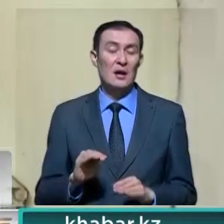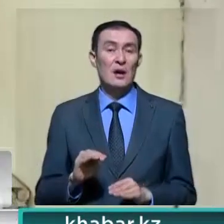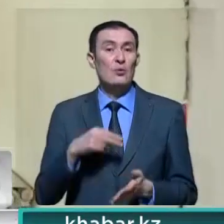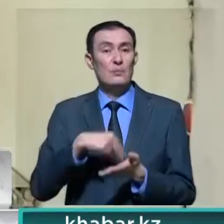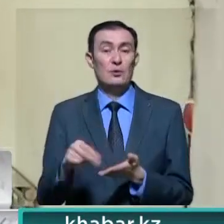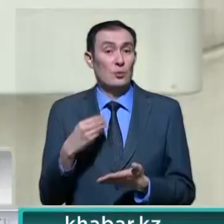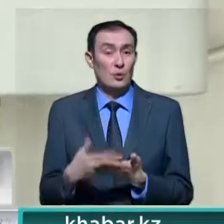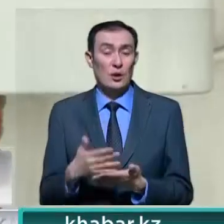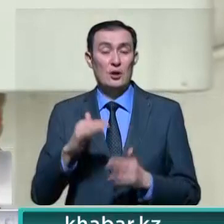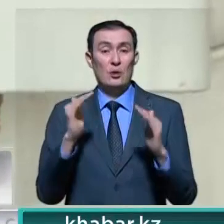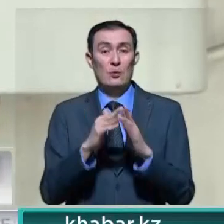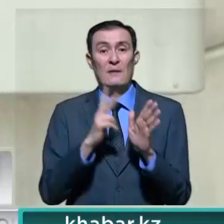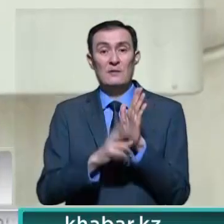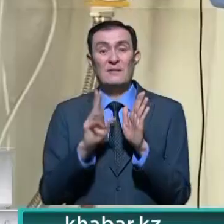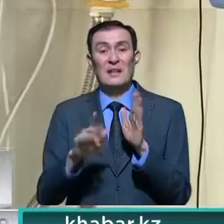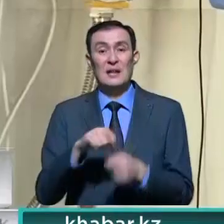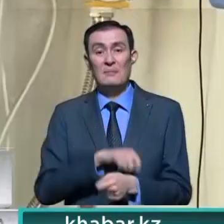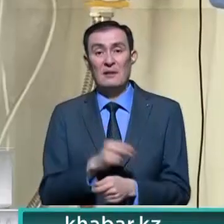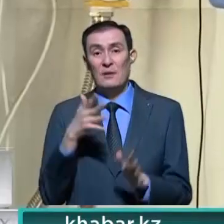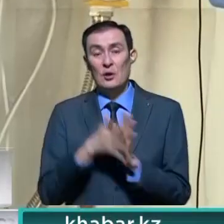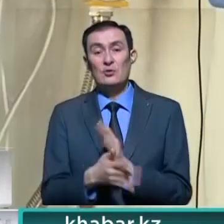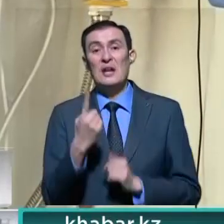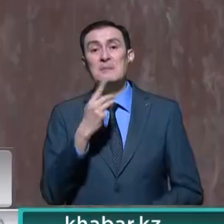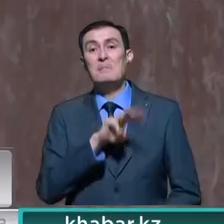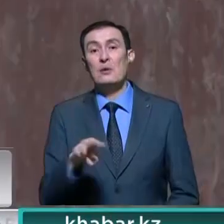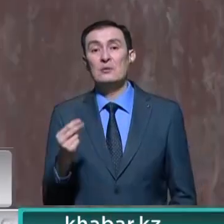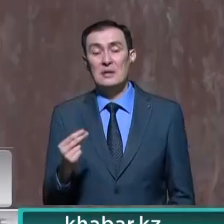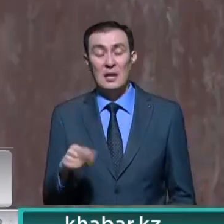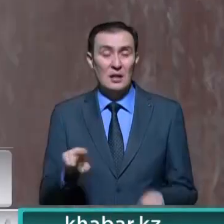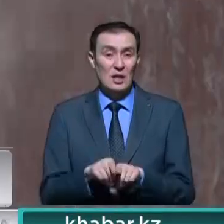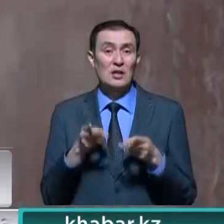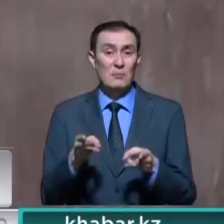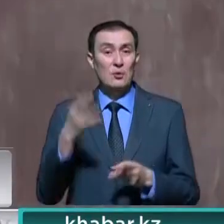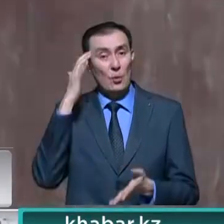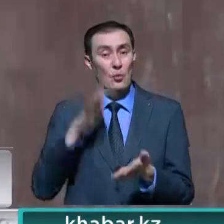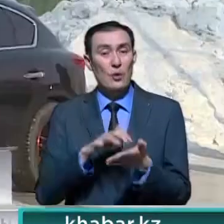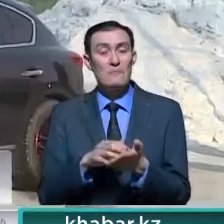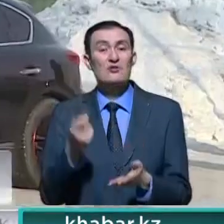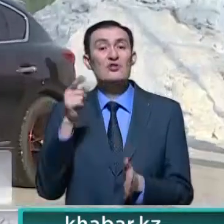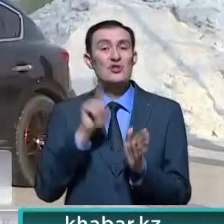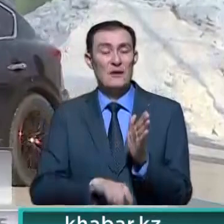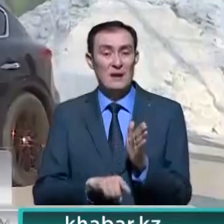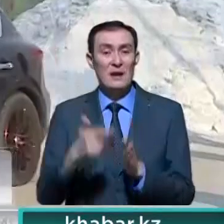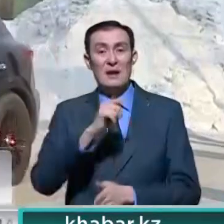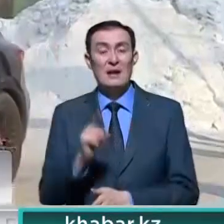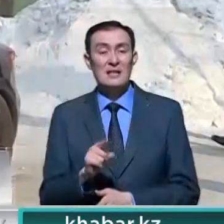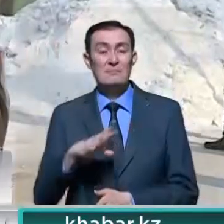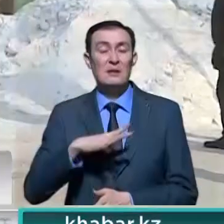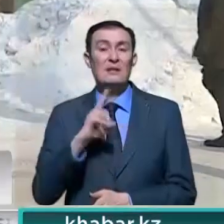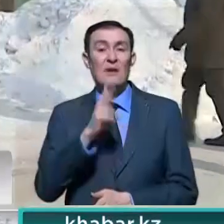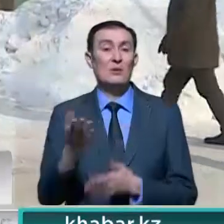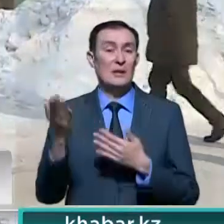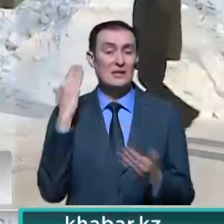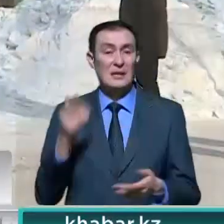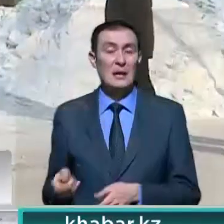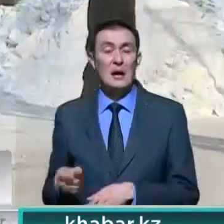На дом площадью 80 квадратных метров обойдется в 1 000 000 тенге. Да и топить углем по-прежнему дешевле. Газ в городе появился 2 года назад,